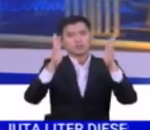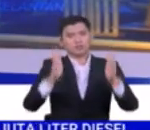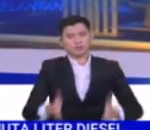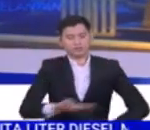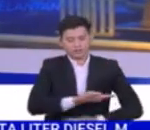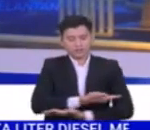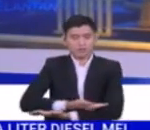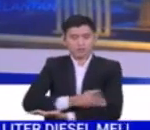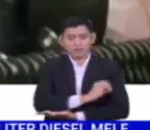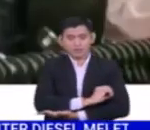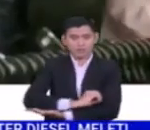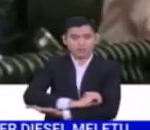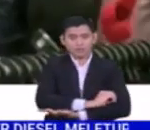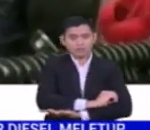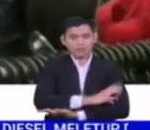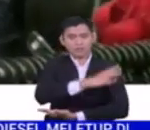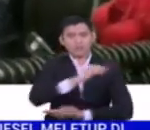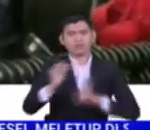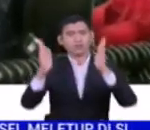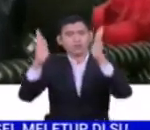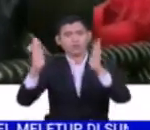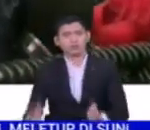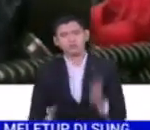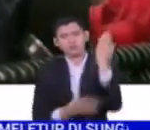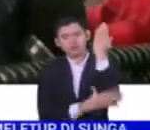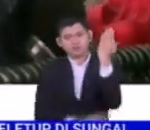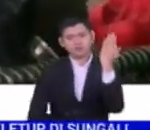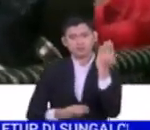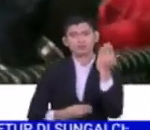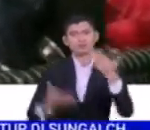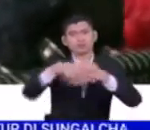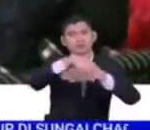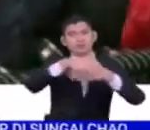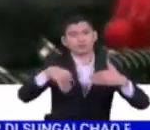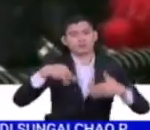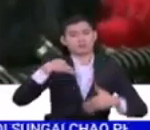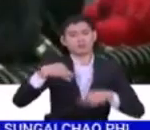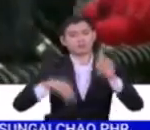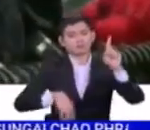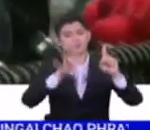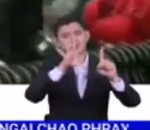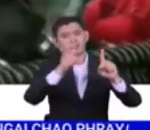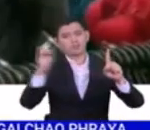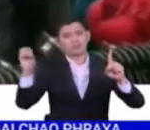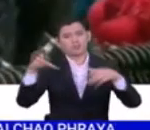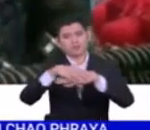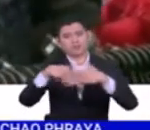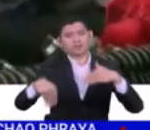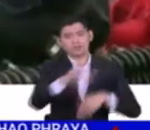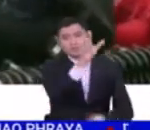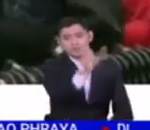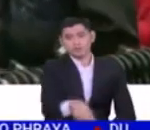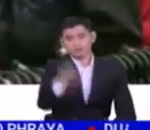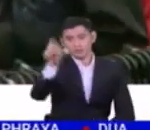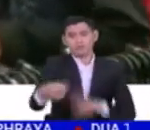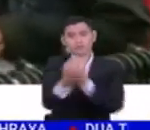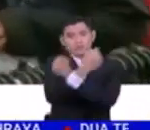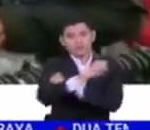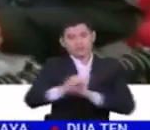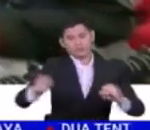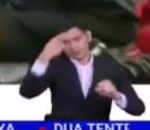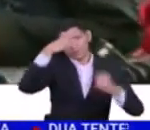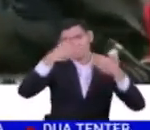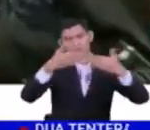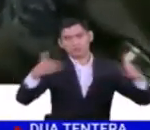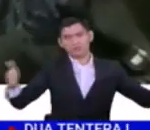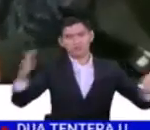please sumbangan berbau sih pakaian bernilai 150 Ringgit setiap seorang bagi persediaan menjelang